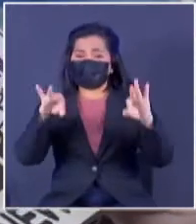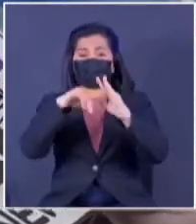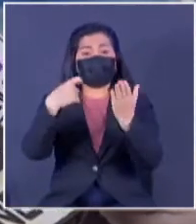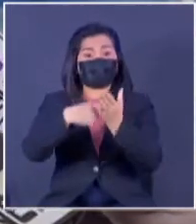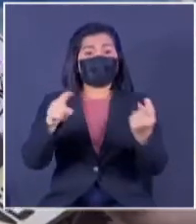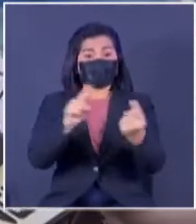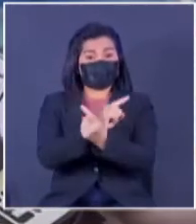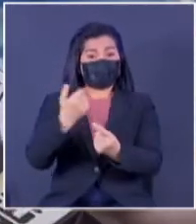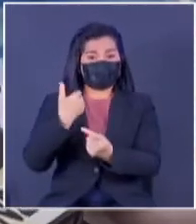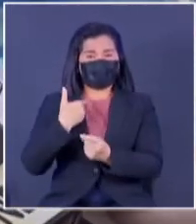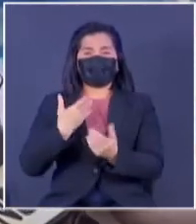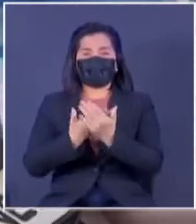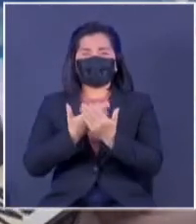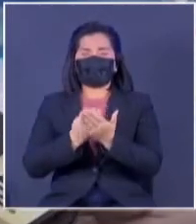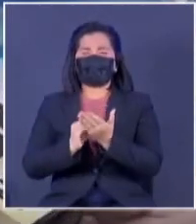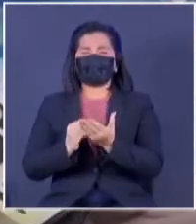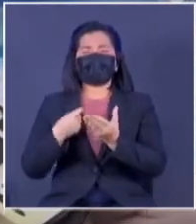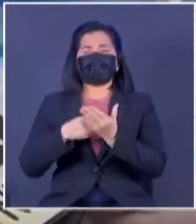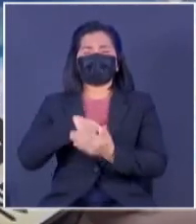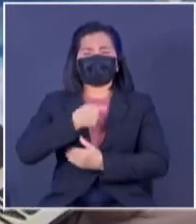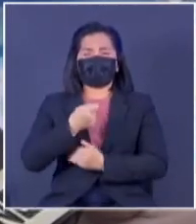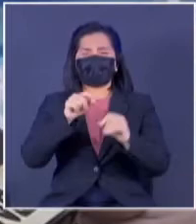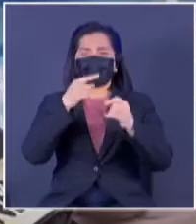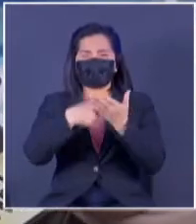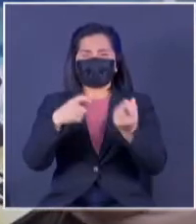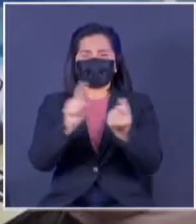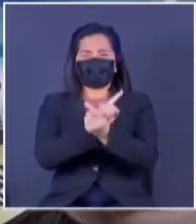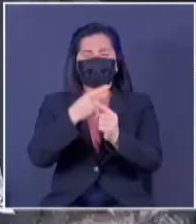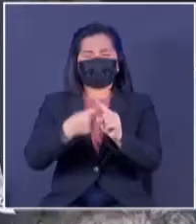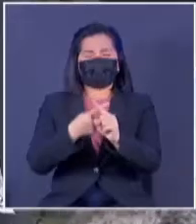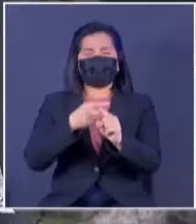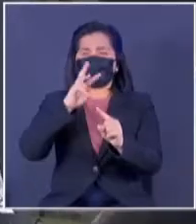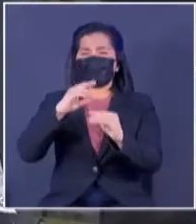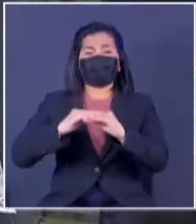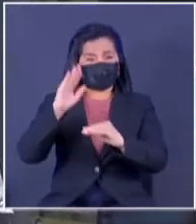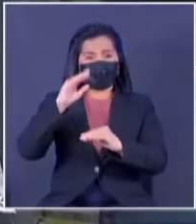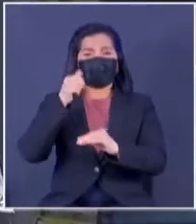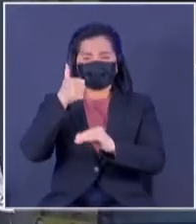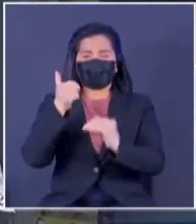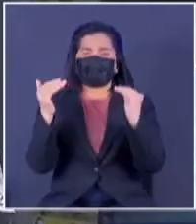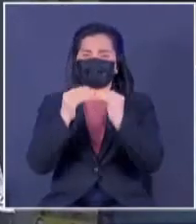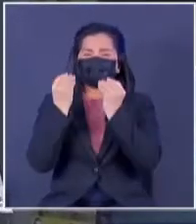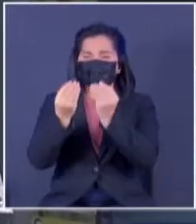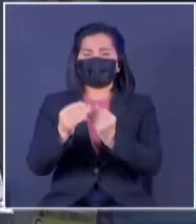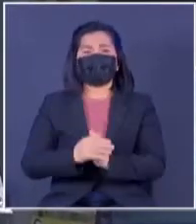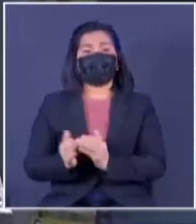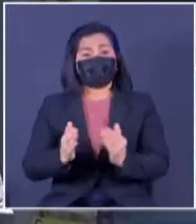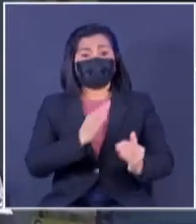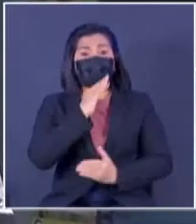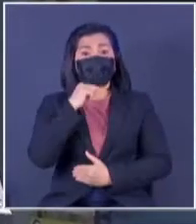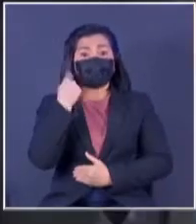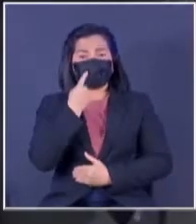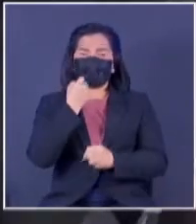มที่มีเงินสมทบตั้งแต่6เดือนขึ้นไปค่ะ ส่วนกรณีของลูกจ้างหรือว่าผู้ประกันตนที่ตอน